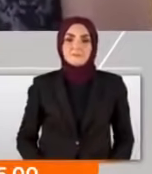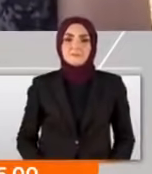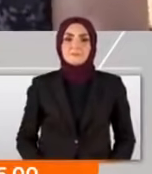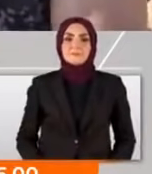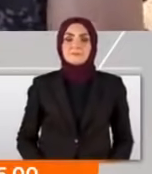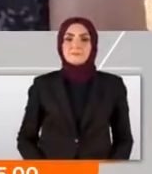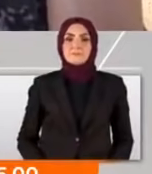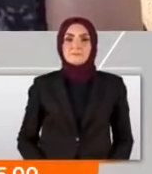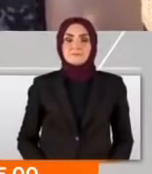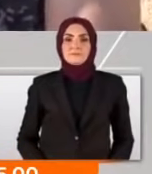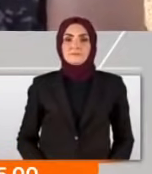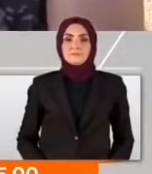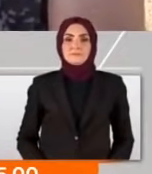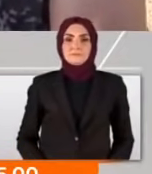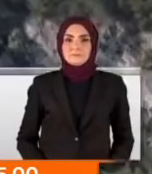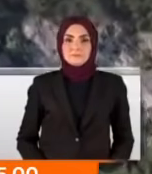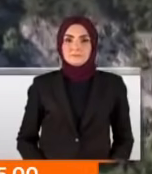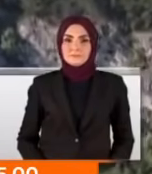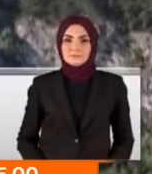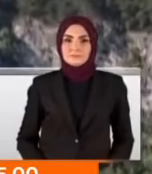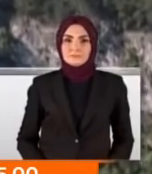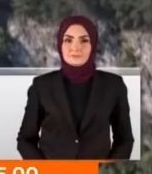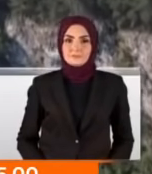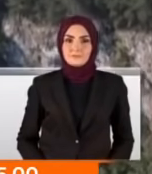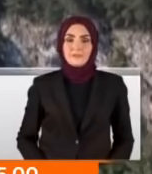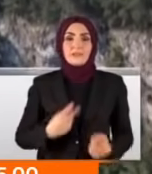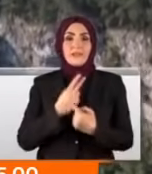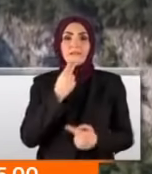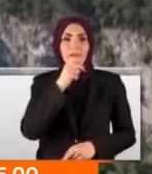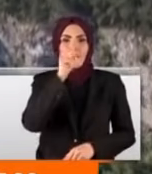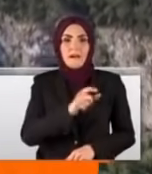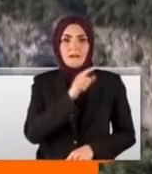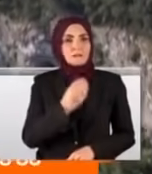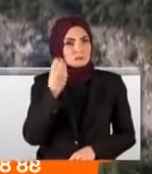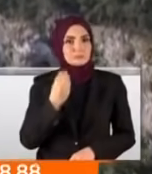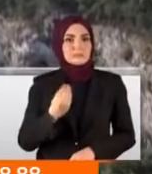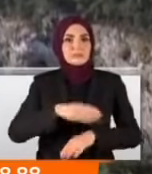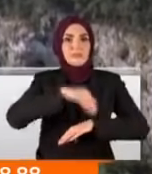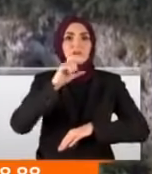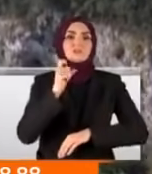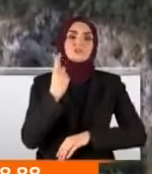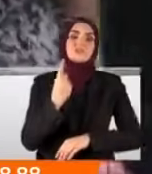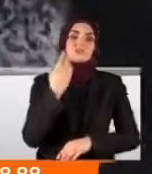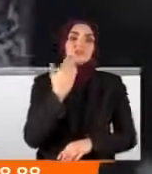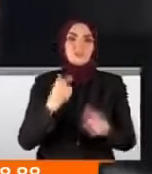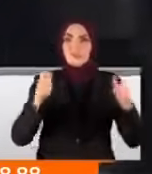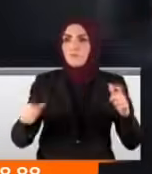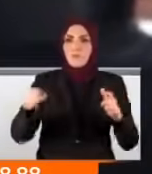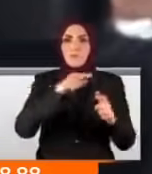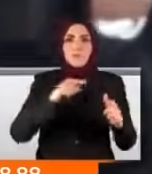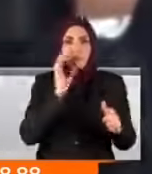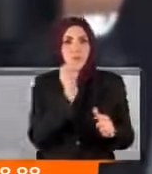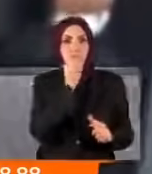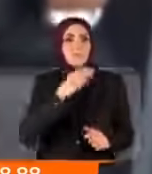dağlara çıktık. Krivoşya iyi bir dağcıydı. Bölgeye de hakimdi. Bu yüzden ailesi kaza